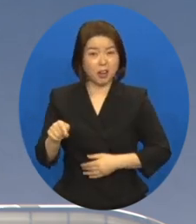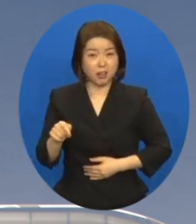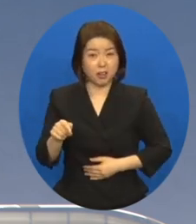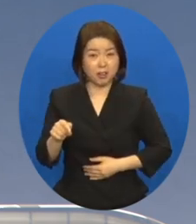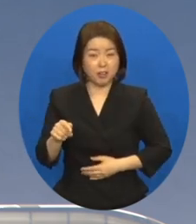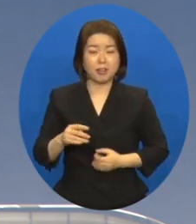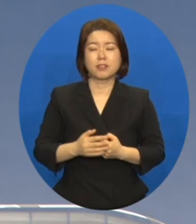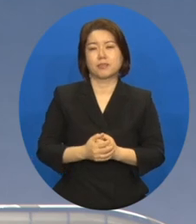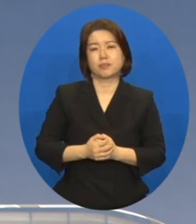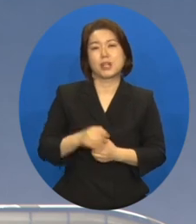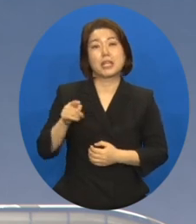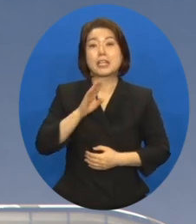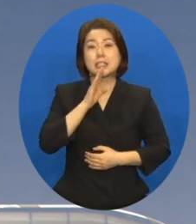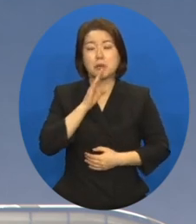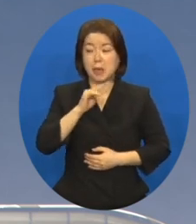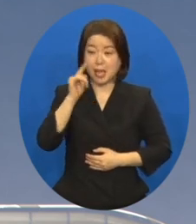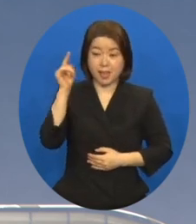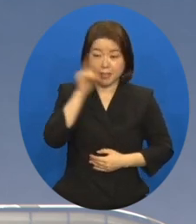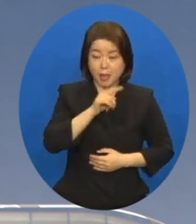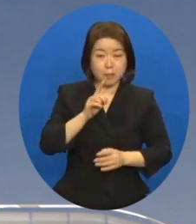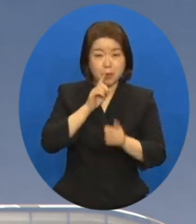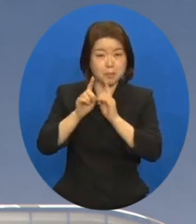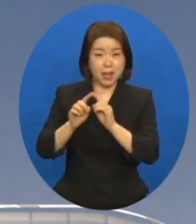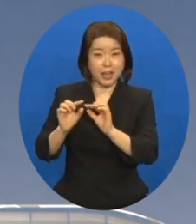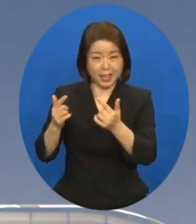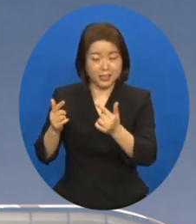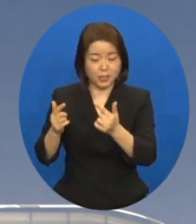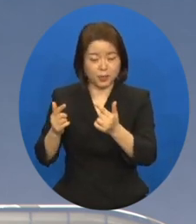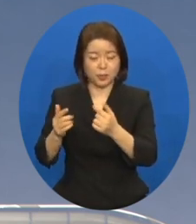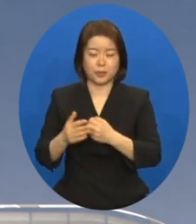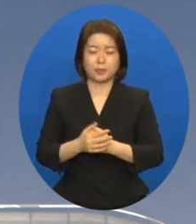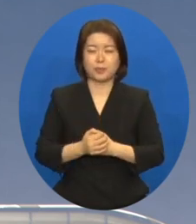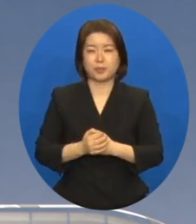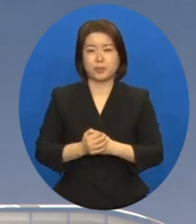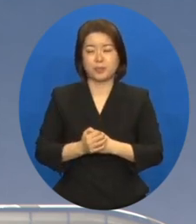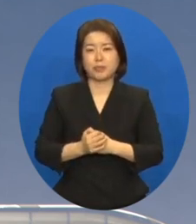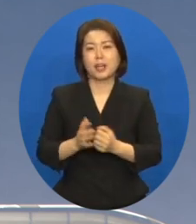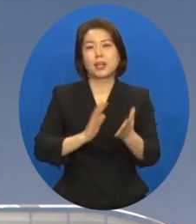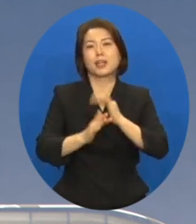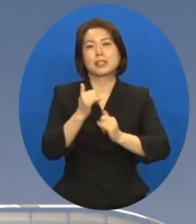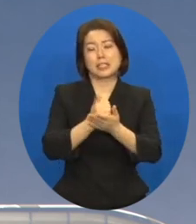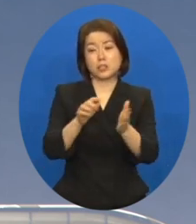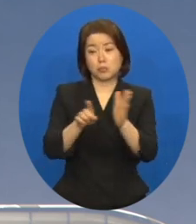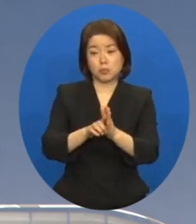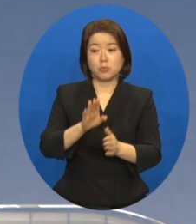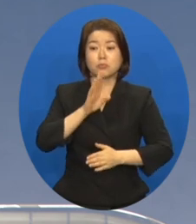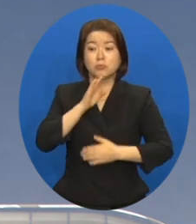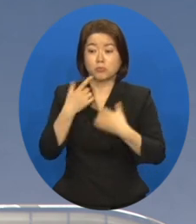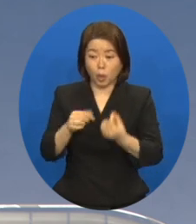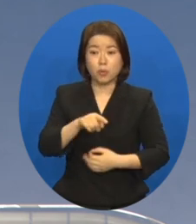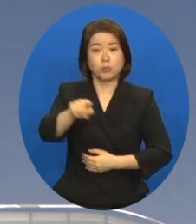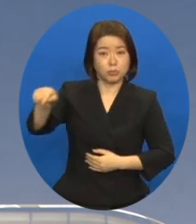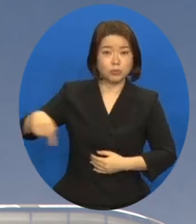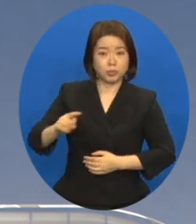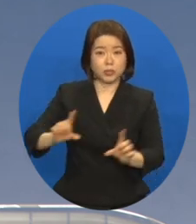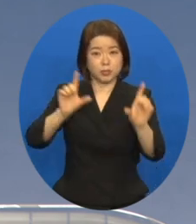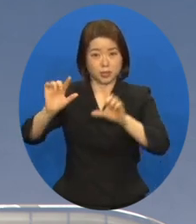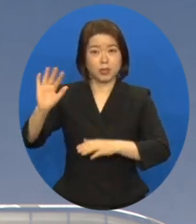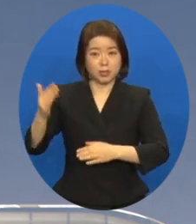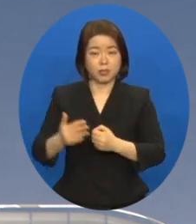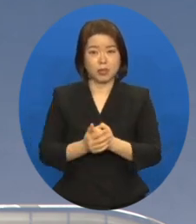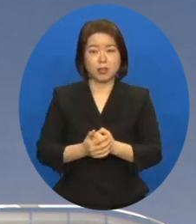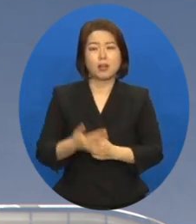그건 정말 나쁘다고 말씀드리는 건 아니에요. 예수를 믿으면 당연히 그렇게 살아야 하는 거죠.